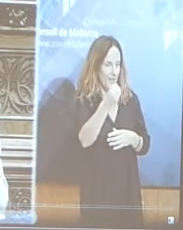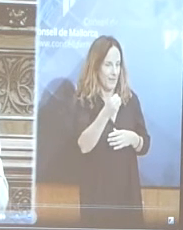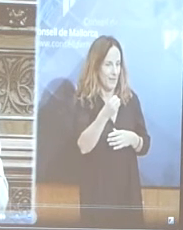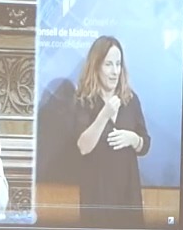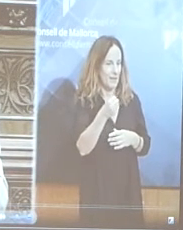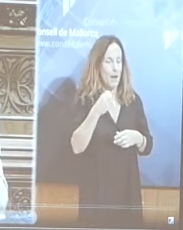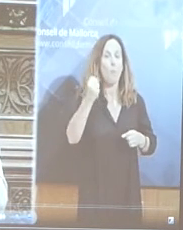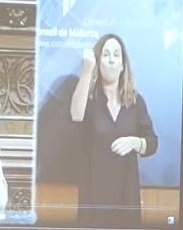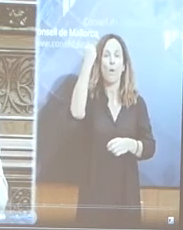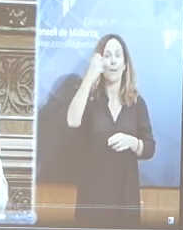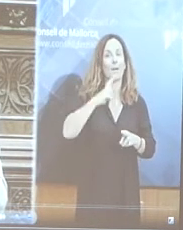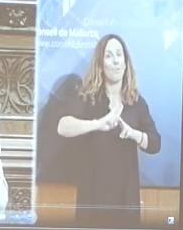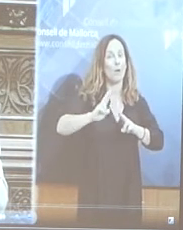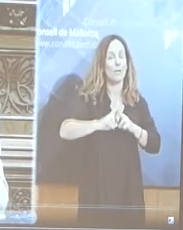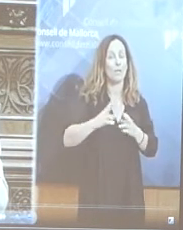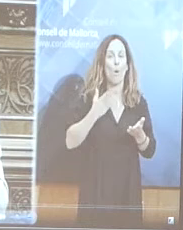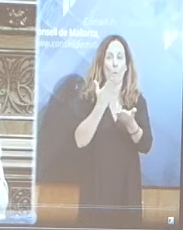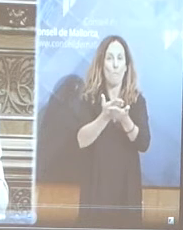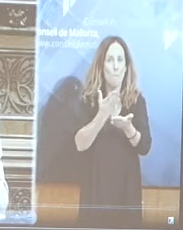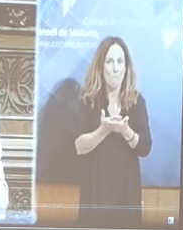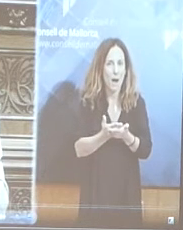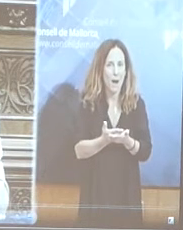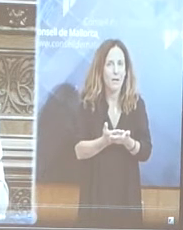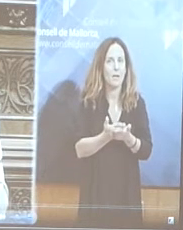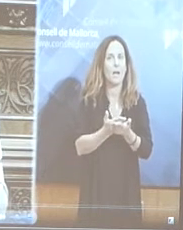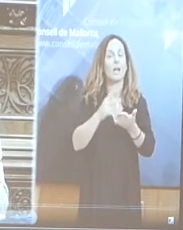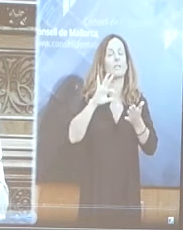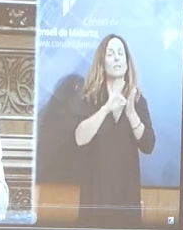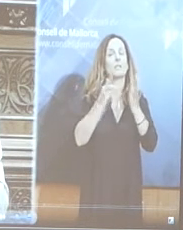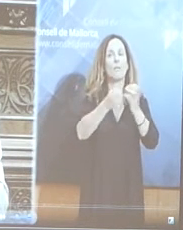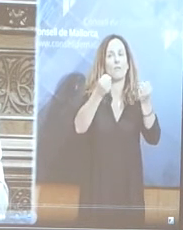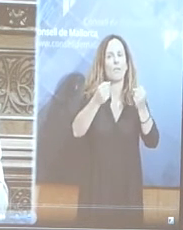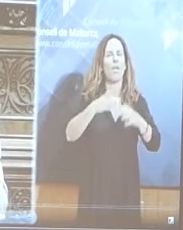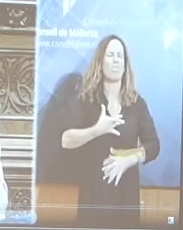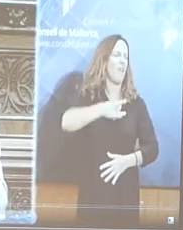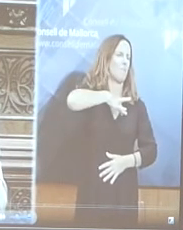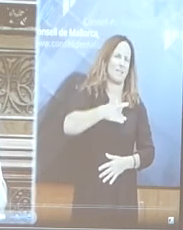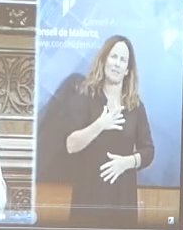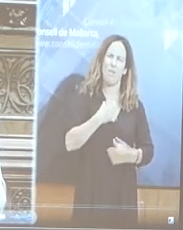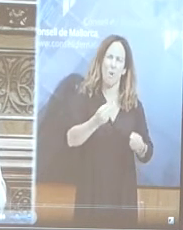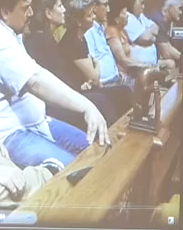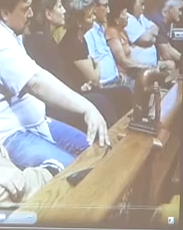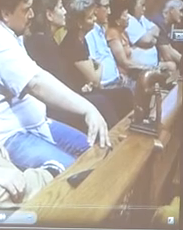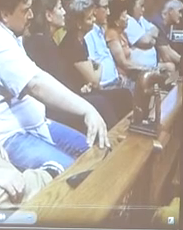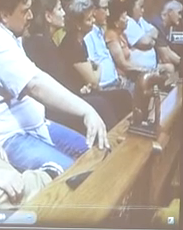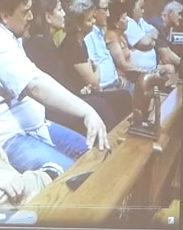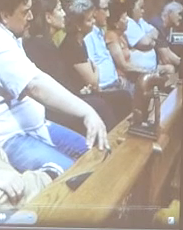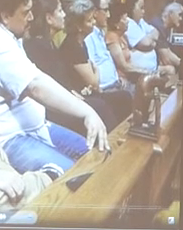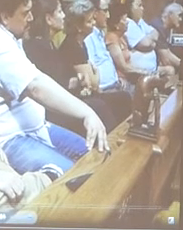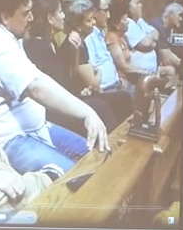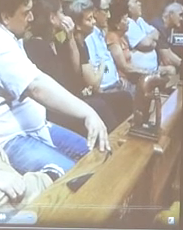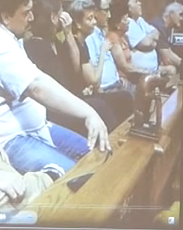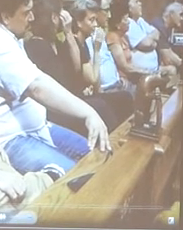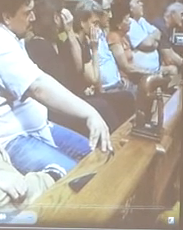Poder polític. La banca i els poders financers tenen massa poder sobre l'estructura de l'Estat en aquest país.